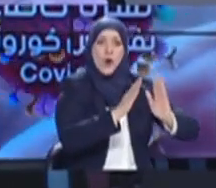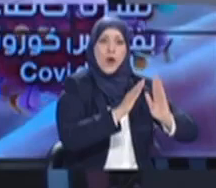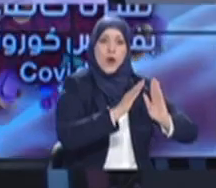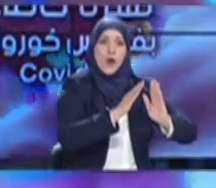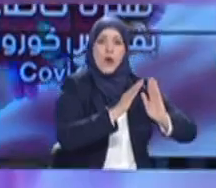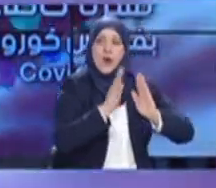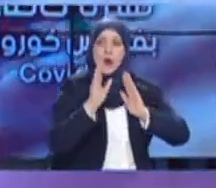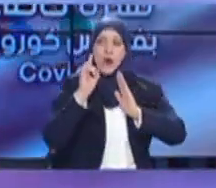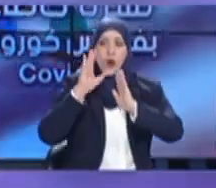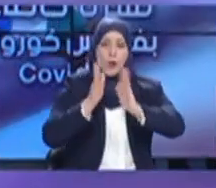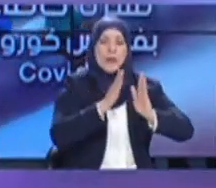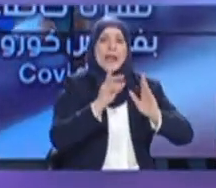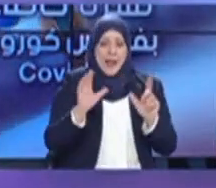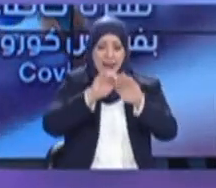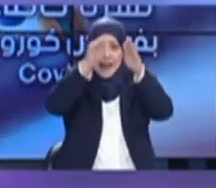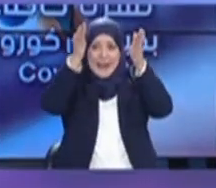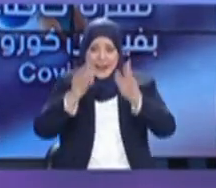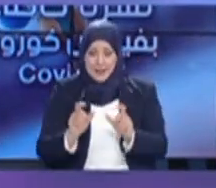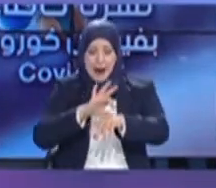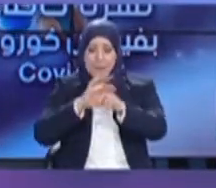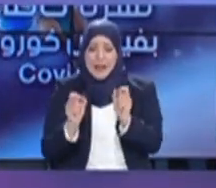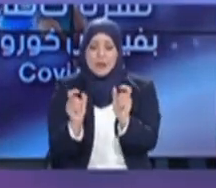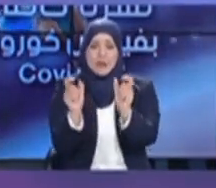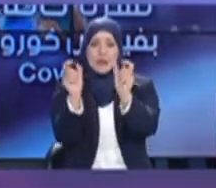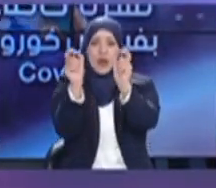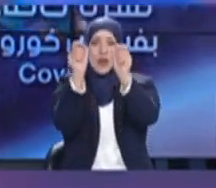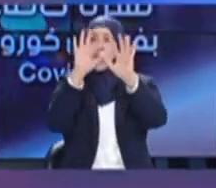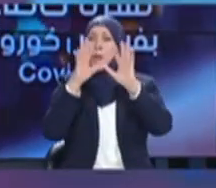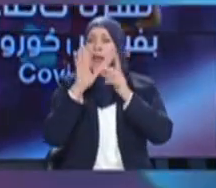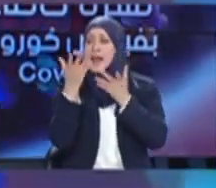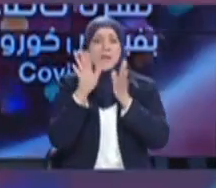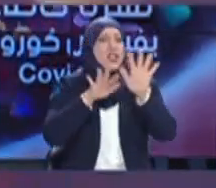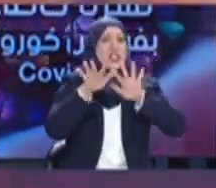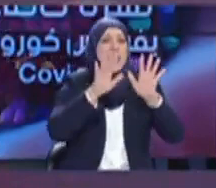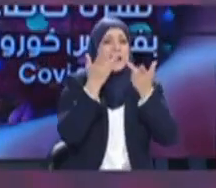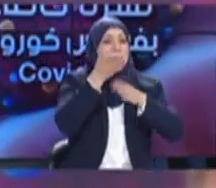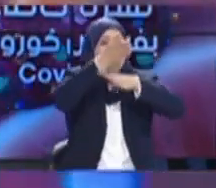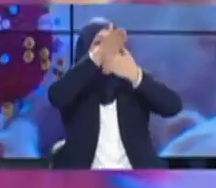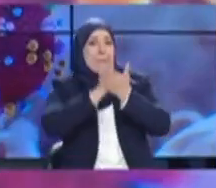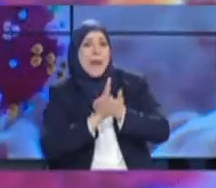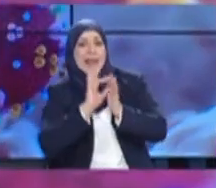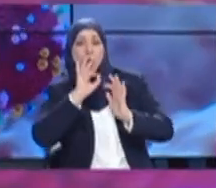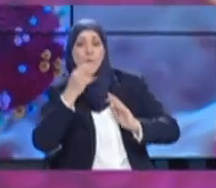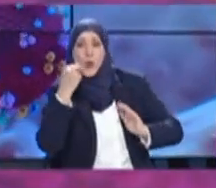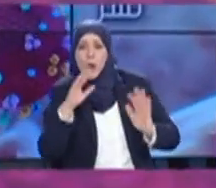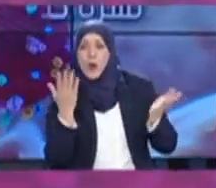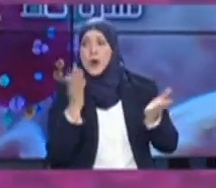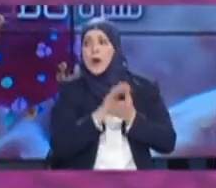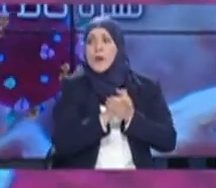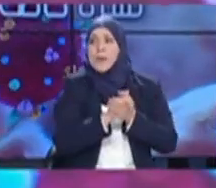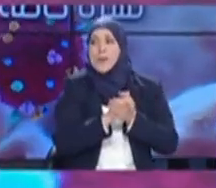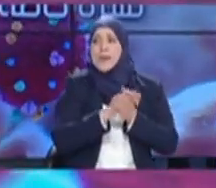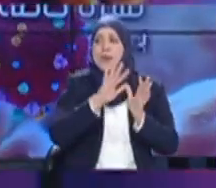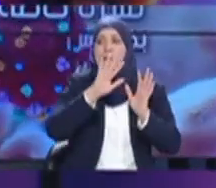الامراض الجرثوميه مع رئيس القسم، كيفاش متحضرين؟ لانه مش